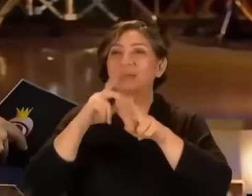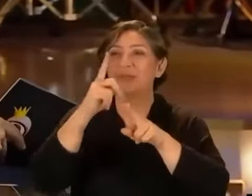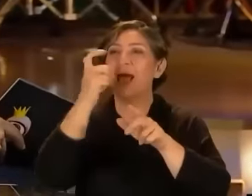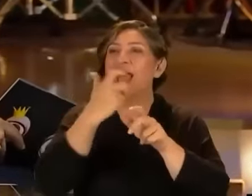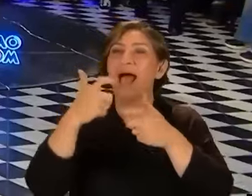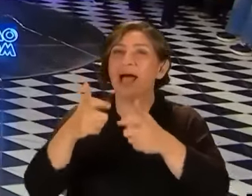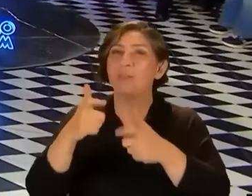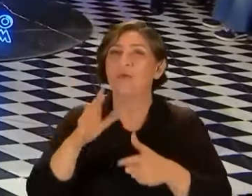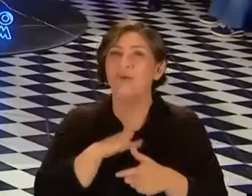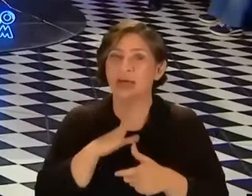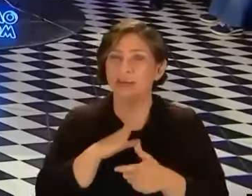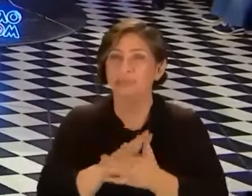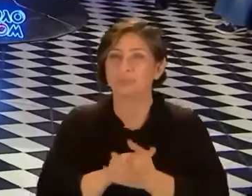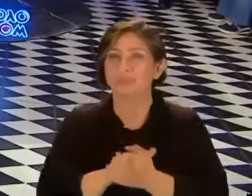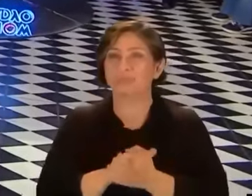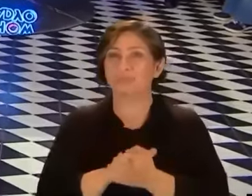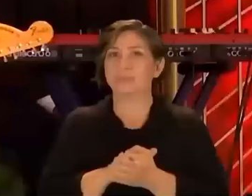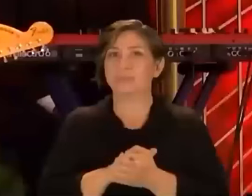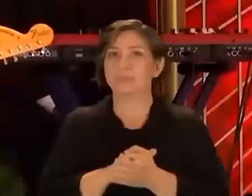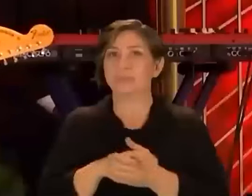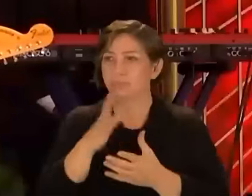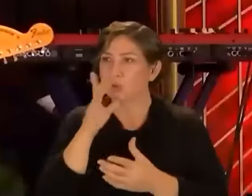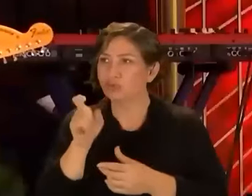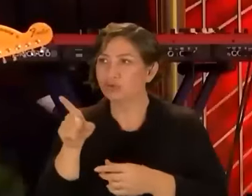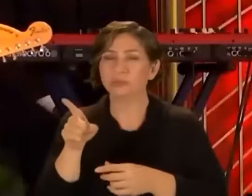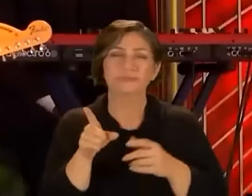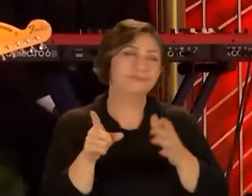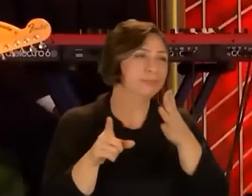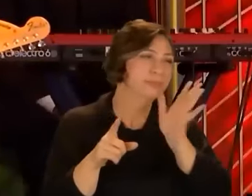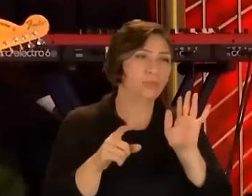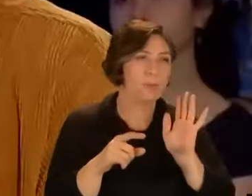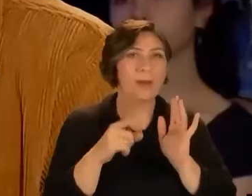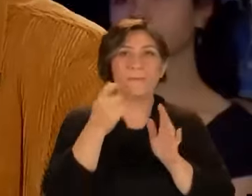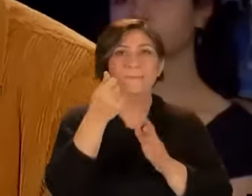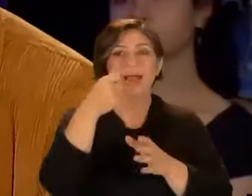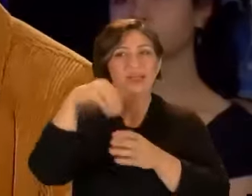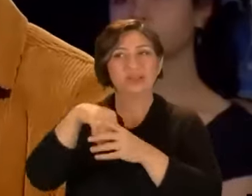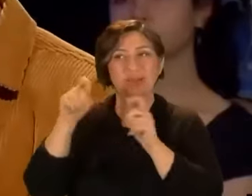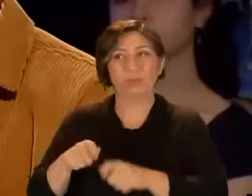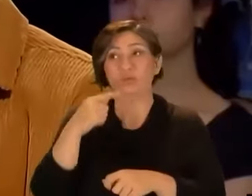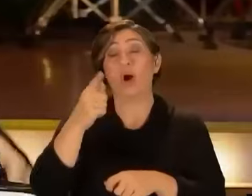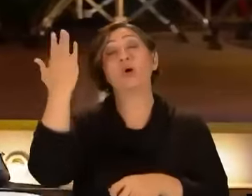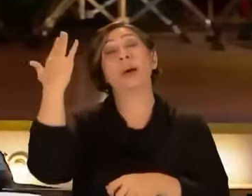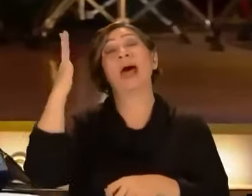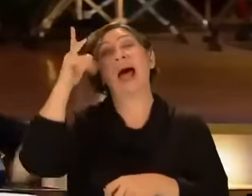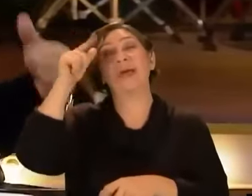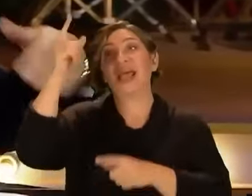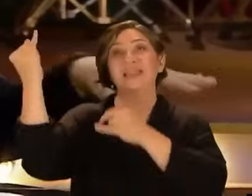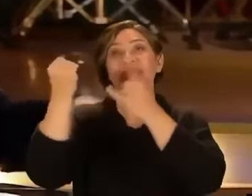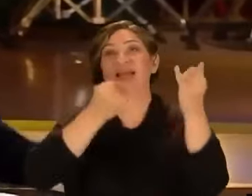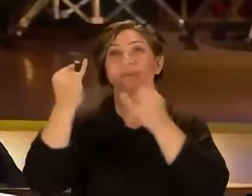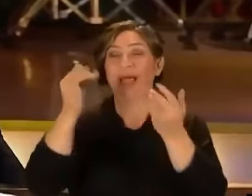It For Money. Biliyor musun onu? Yok bilmem. Para için yapıyoruz diyor. O zaman Amerika'daki